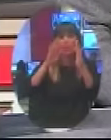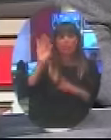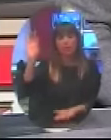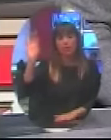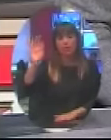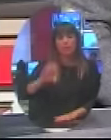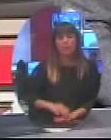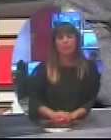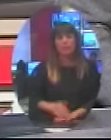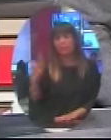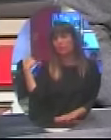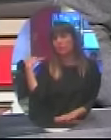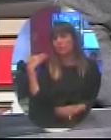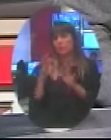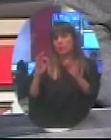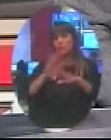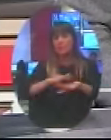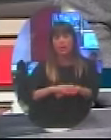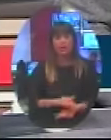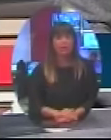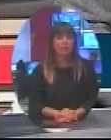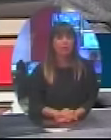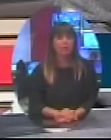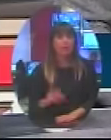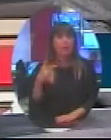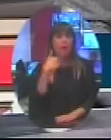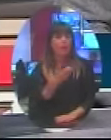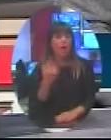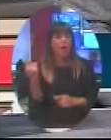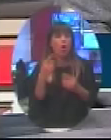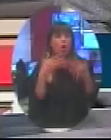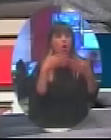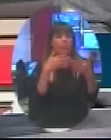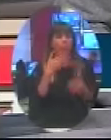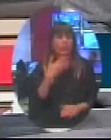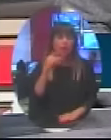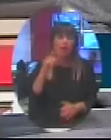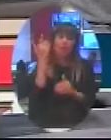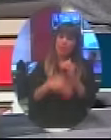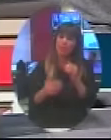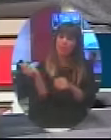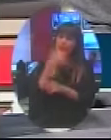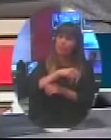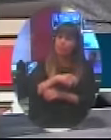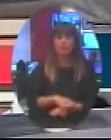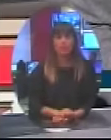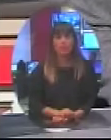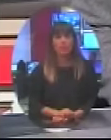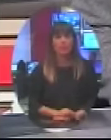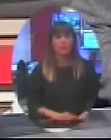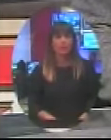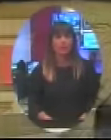מכבר לתפקיד. ליברמן אמר בדיון כי כל עימות של ישראל חייב להסתיים בהכרעה. הנה הכתבה של אור